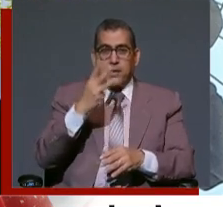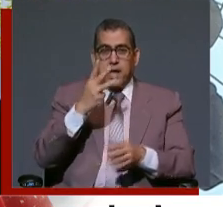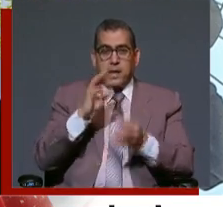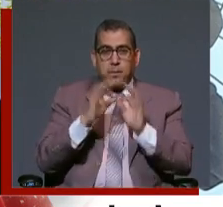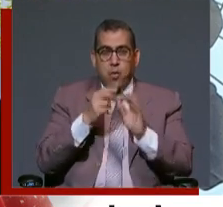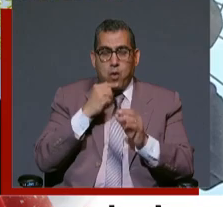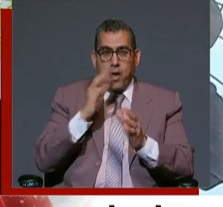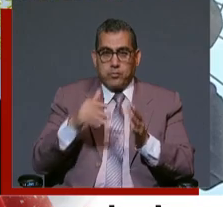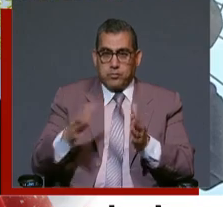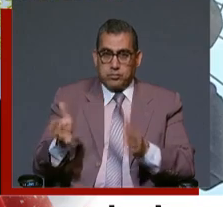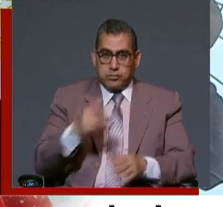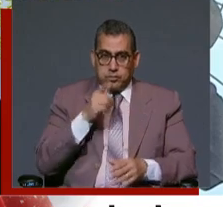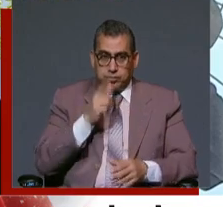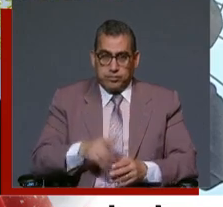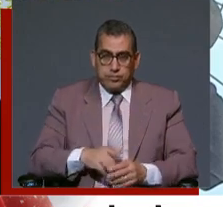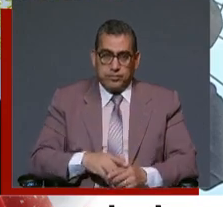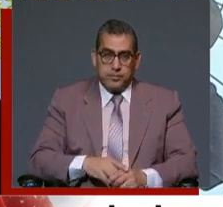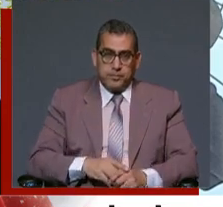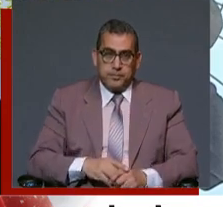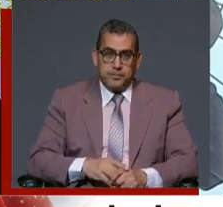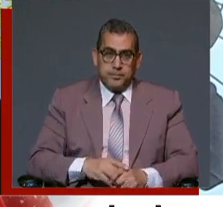شخصا.